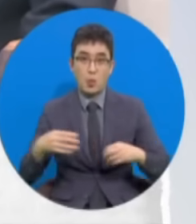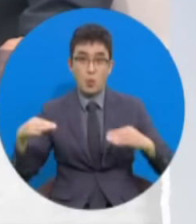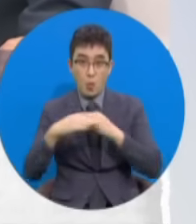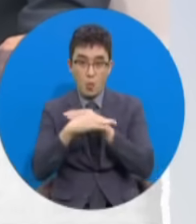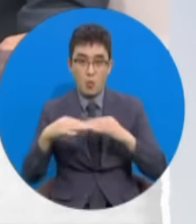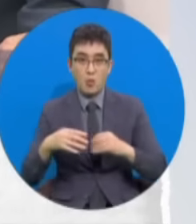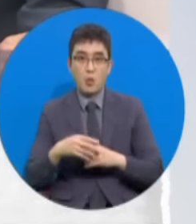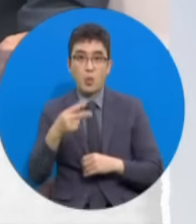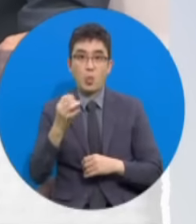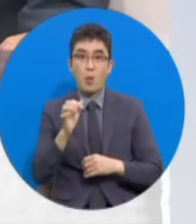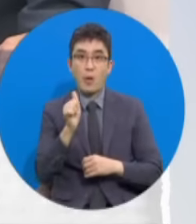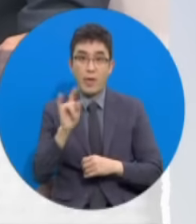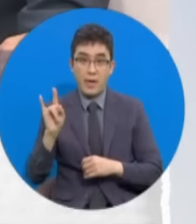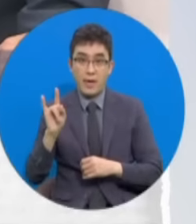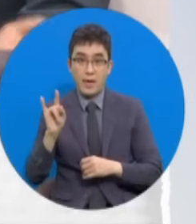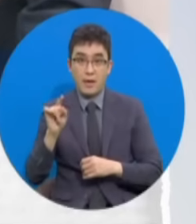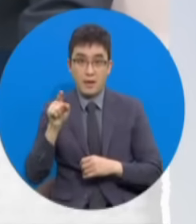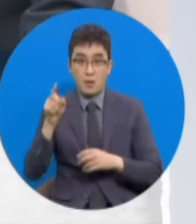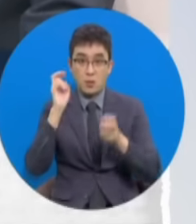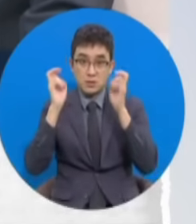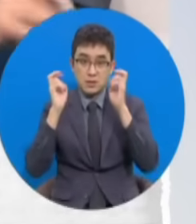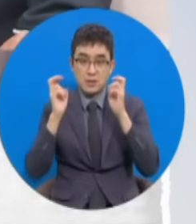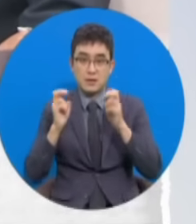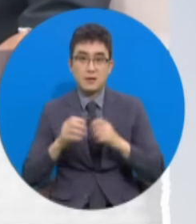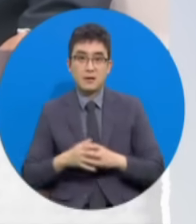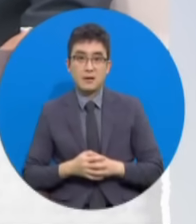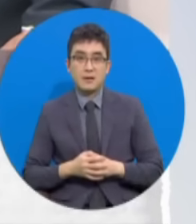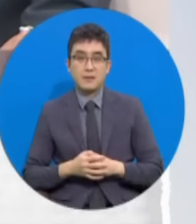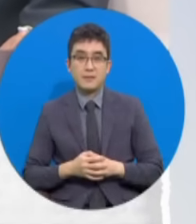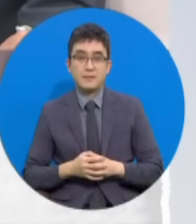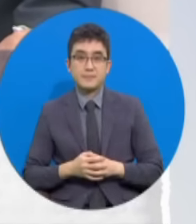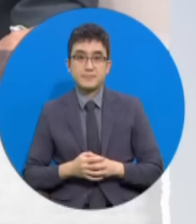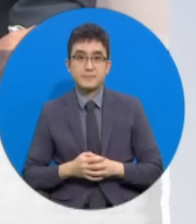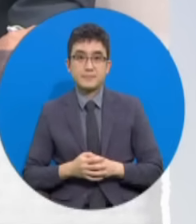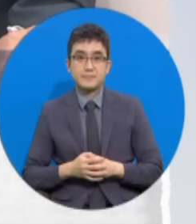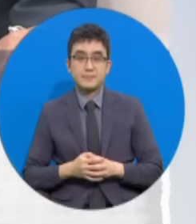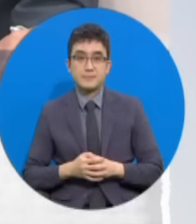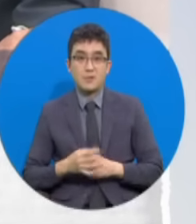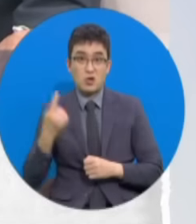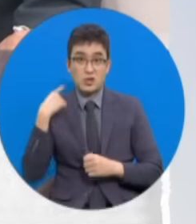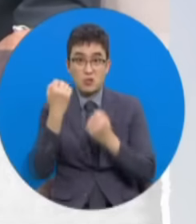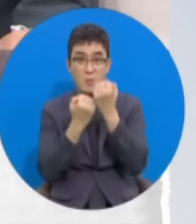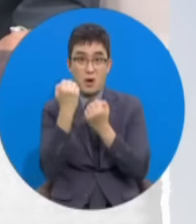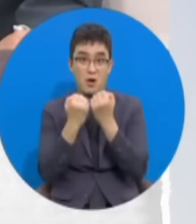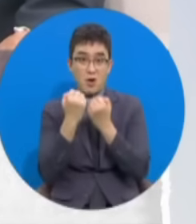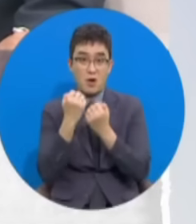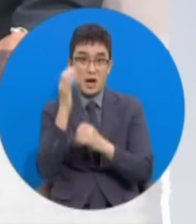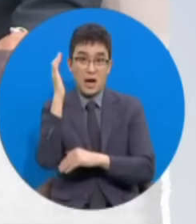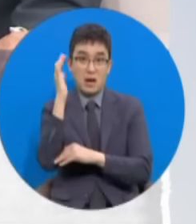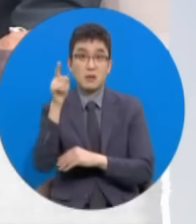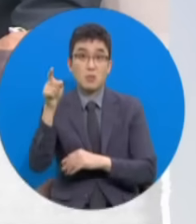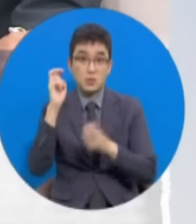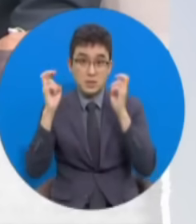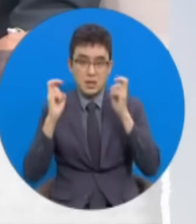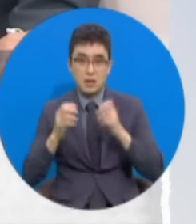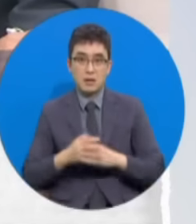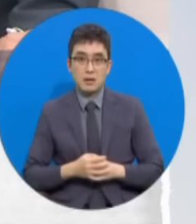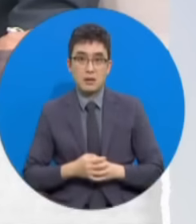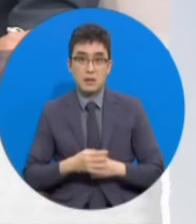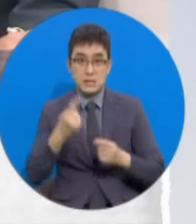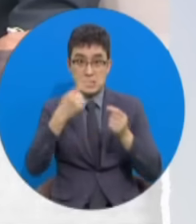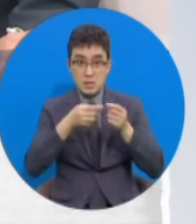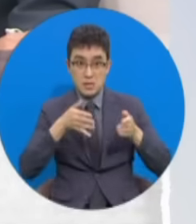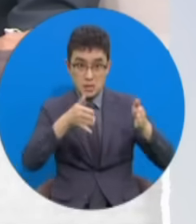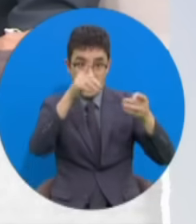동해 종합 기술 공사가 했거든요. 어제 동해 종합 기술 공사 쪽에서 설명을 했는데 지금 원한대로 하면은